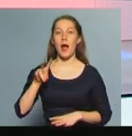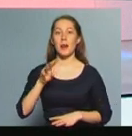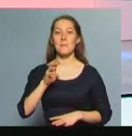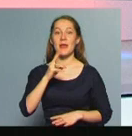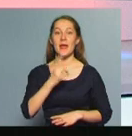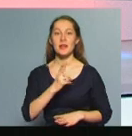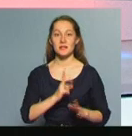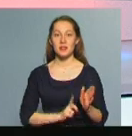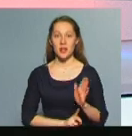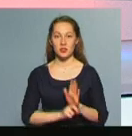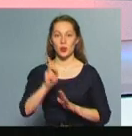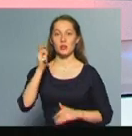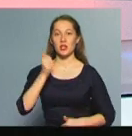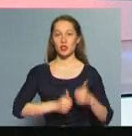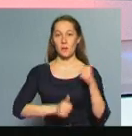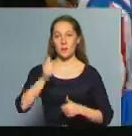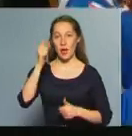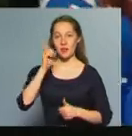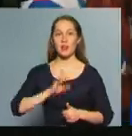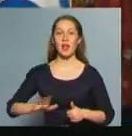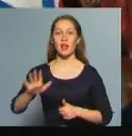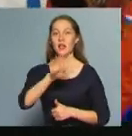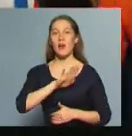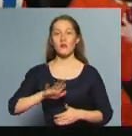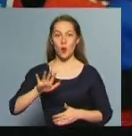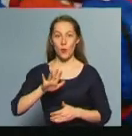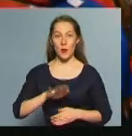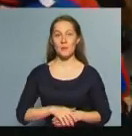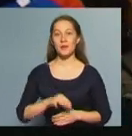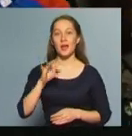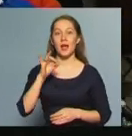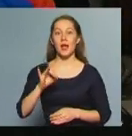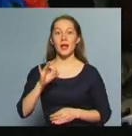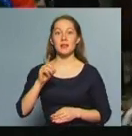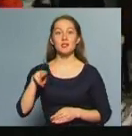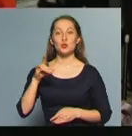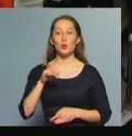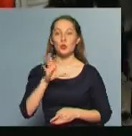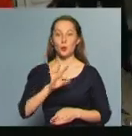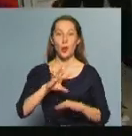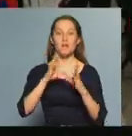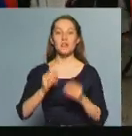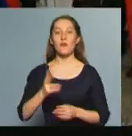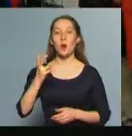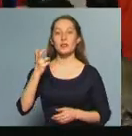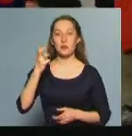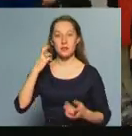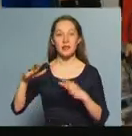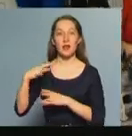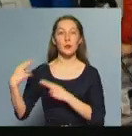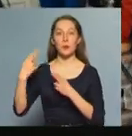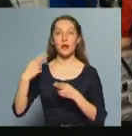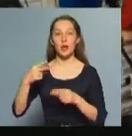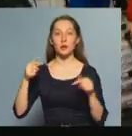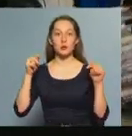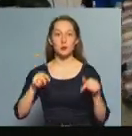поединки молодежного чемпионата Европы по дзюдо. В Ижевск приехали 300 атлетов из 30 стран Старого Света. Готовность к